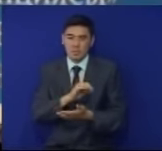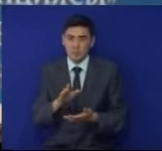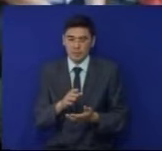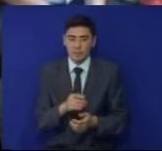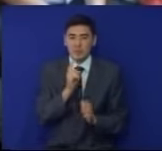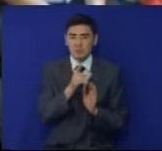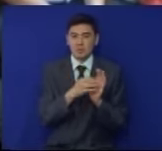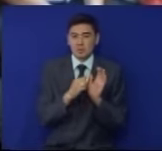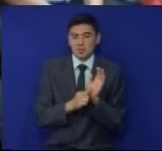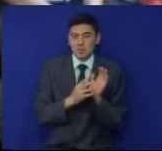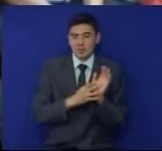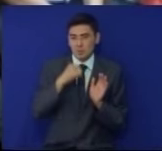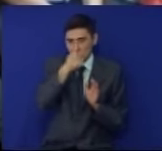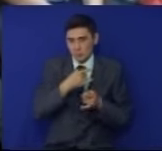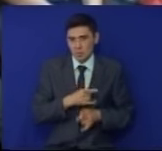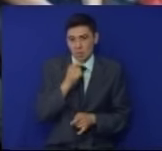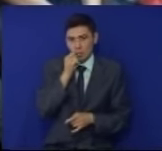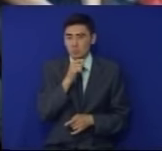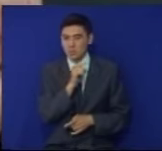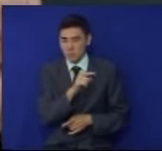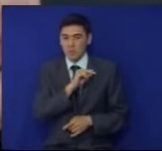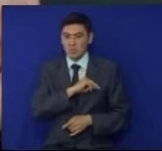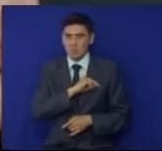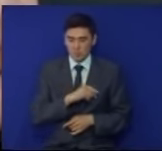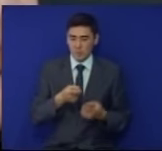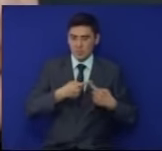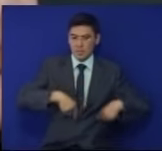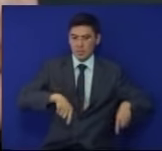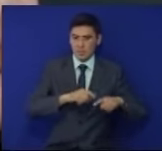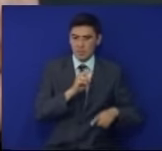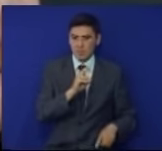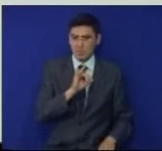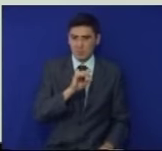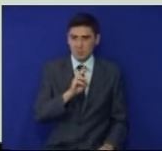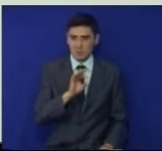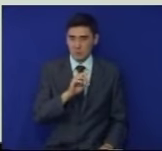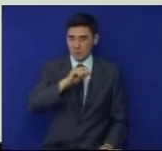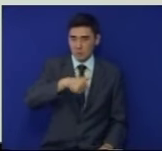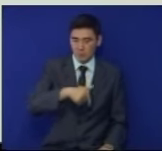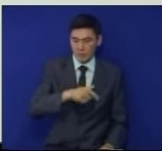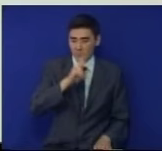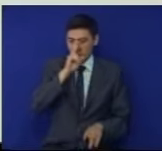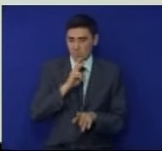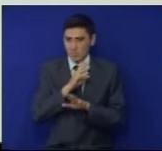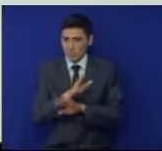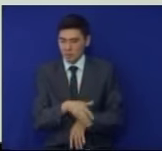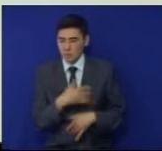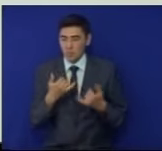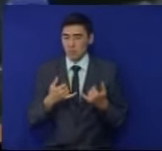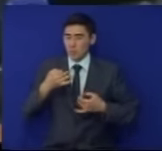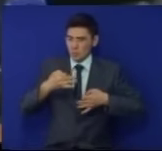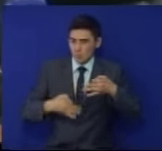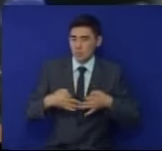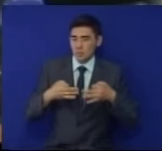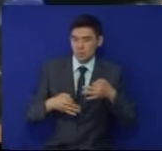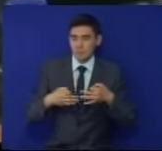транспорта 1969 года рождения. Работает в акционерном обществе КИГУК. Сегодня, спустя 2 с лишним месяца, состоялся окончательный судебный